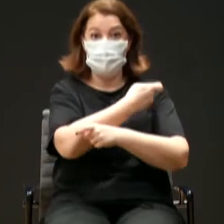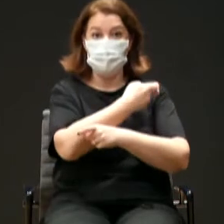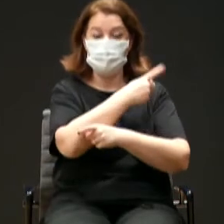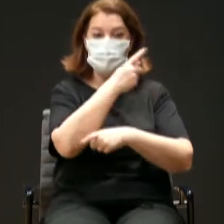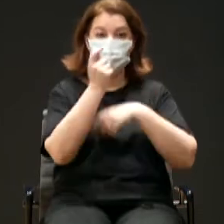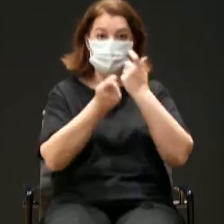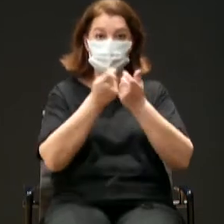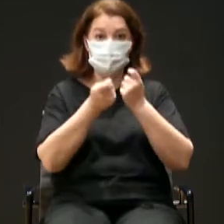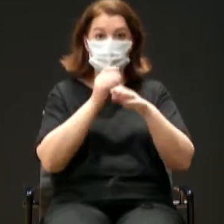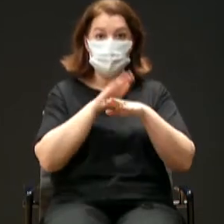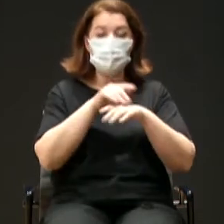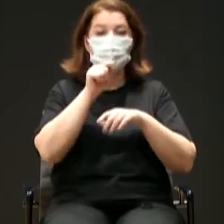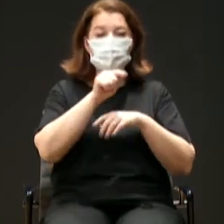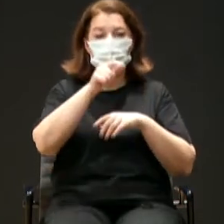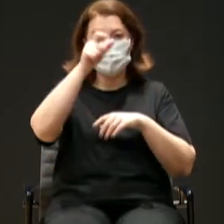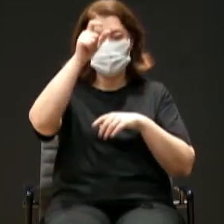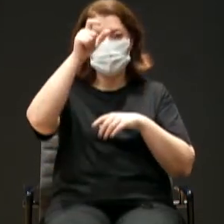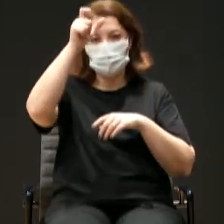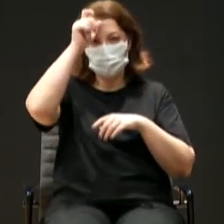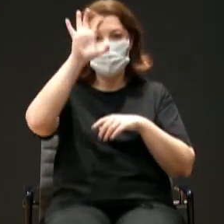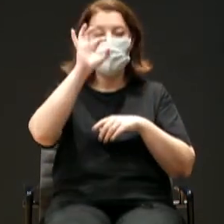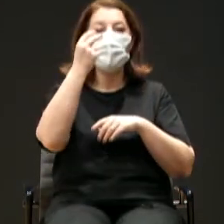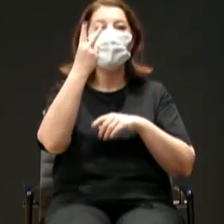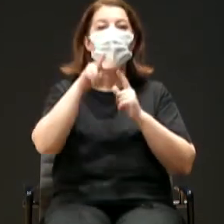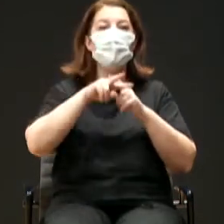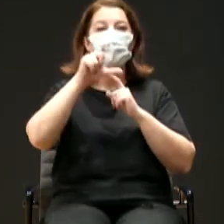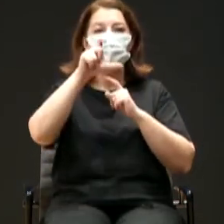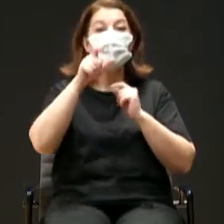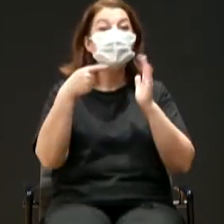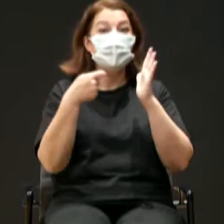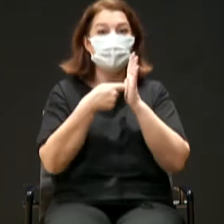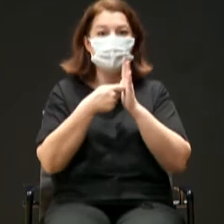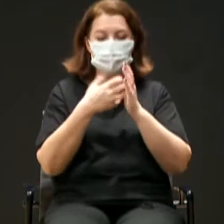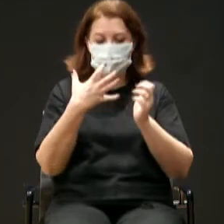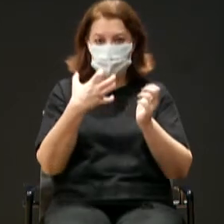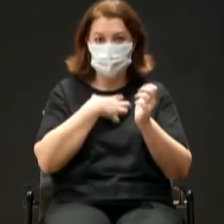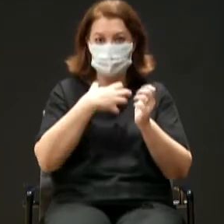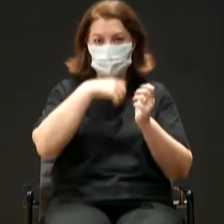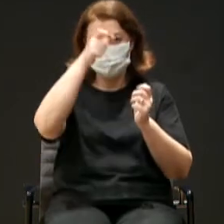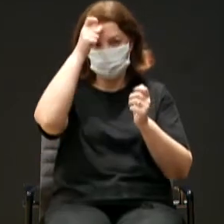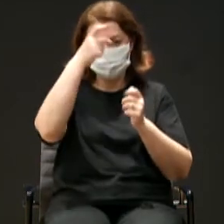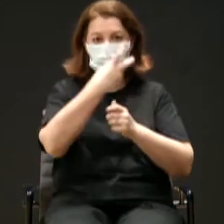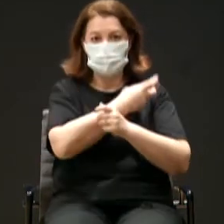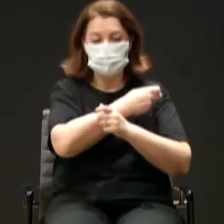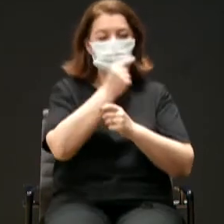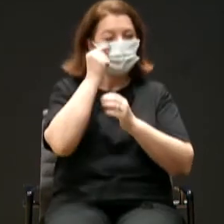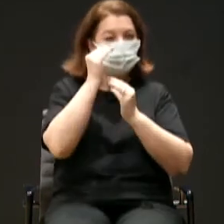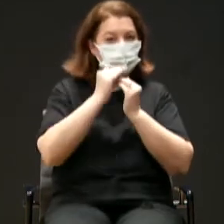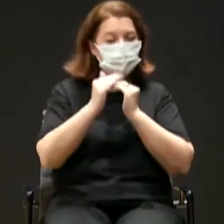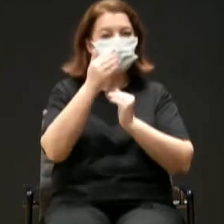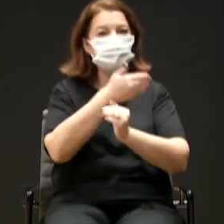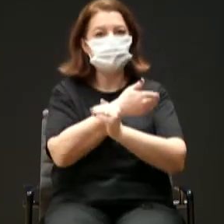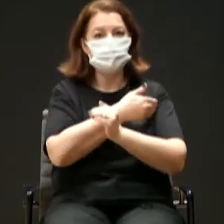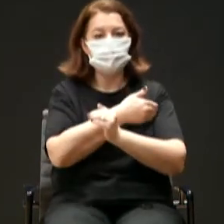Burada Türk Ovak ismiyle yerli aşımız da insanlığın